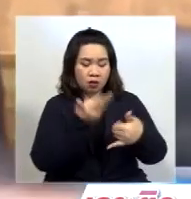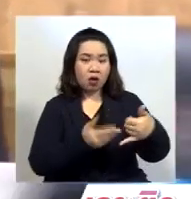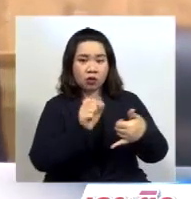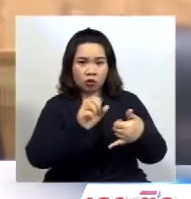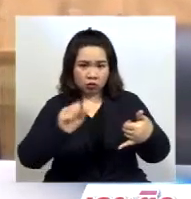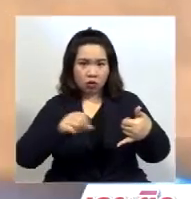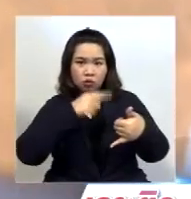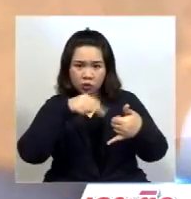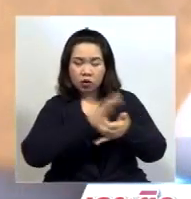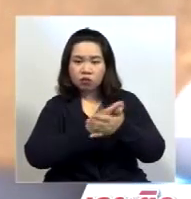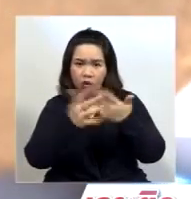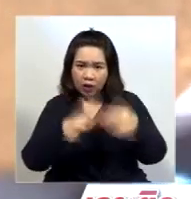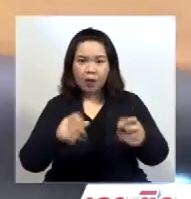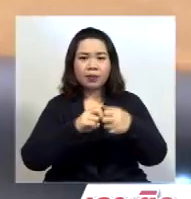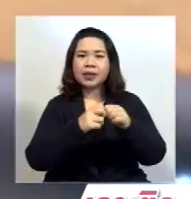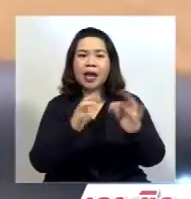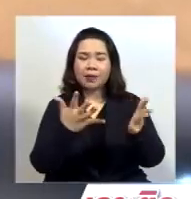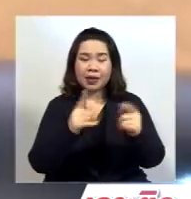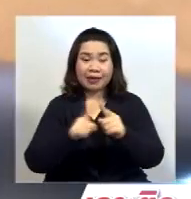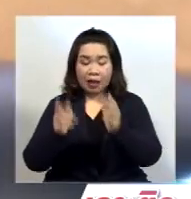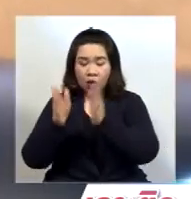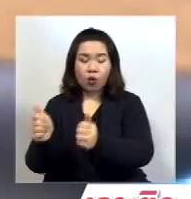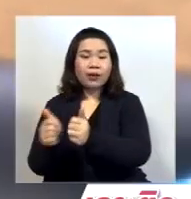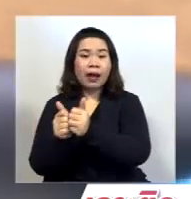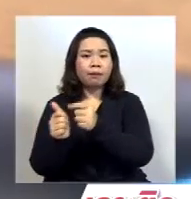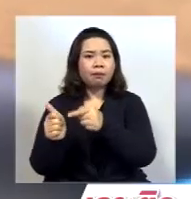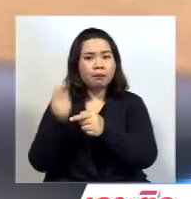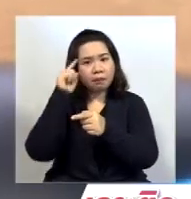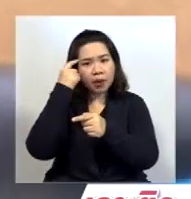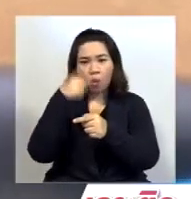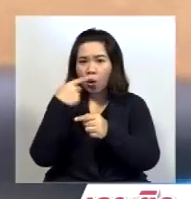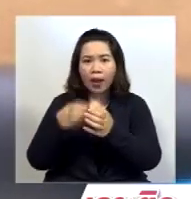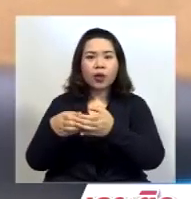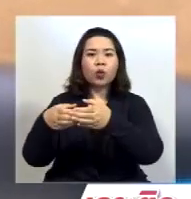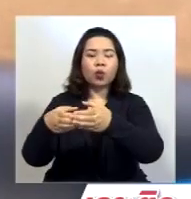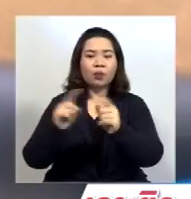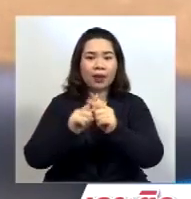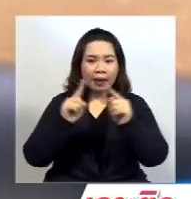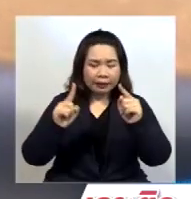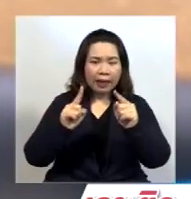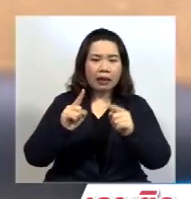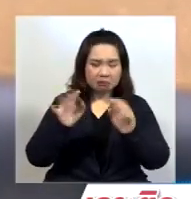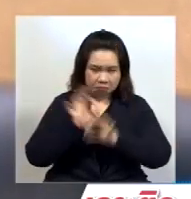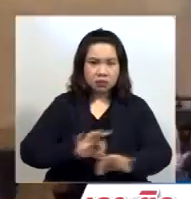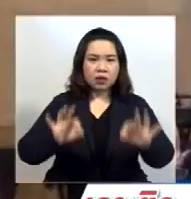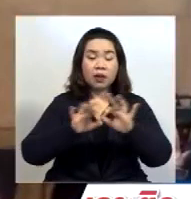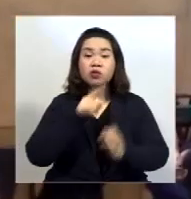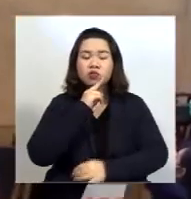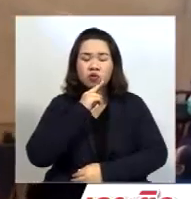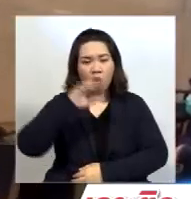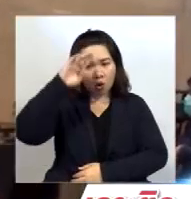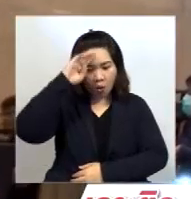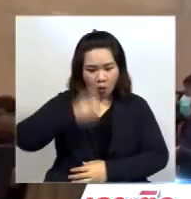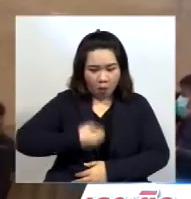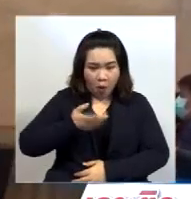ไม่มีปัญหาส่วนคนที่เดินทางไปด้วยเนี่ยท่านบอกว่ายังไม่ทราบว่ามีใครบ้างนะคะแต่ก็ไม่ประมาทแม้จะไม่มีอาการก็ต้องไ